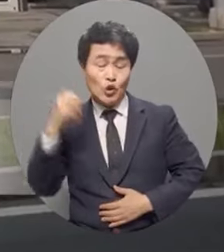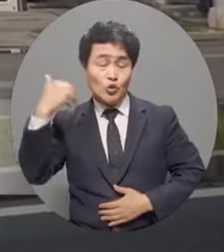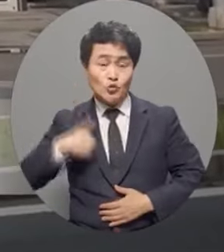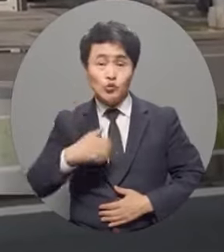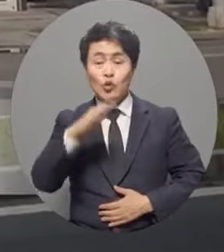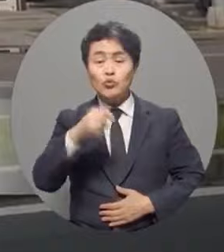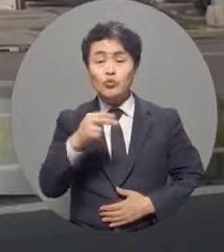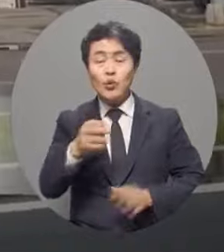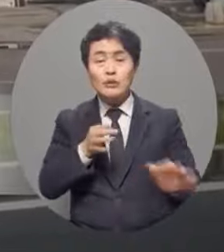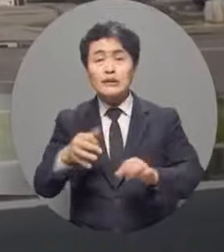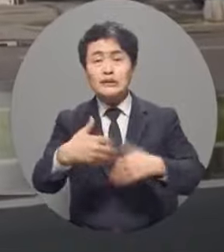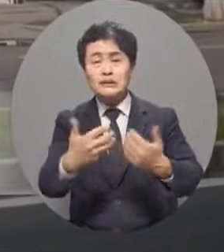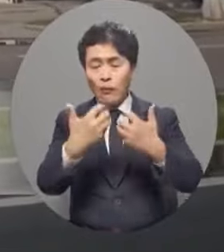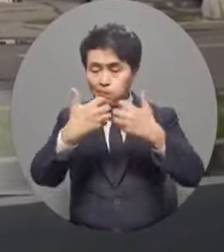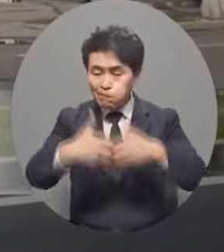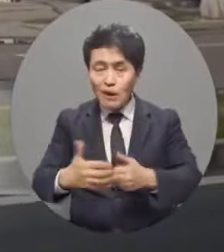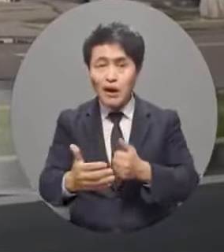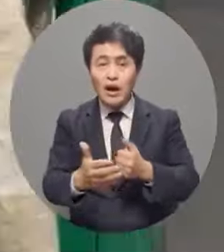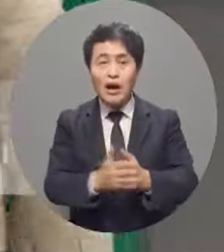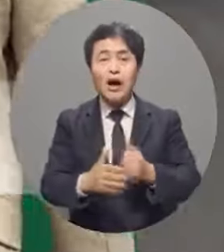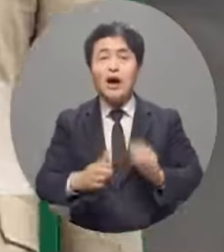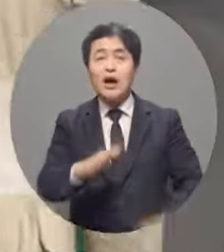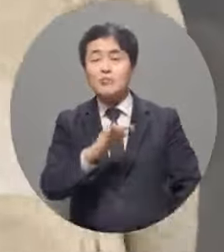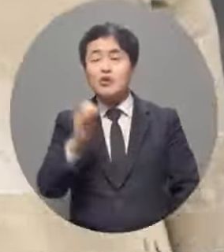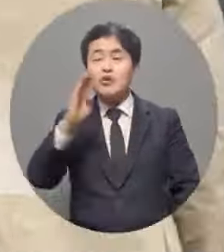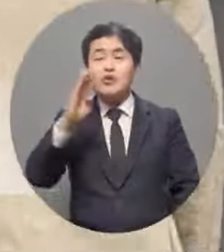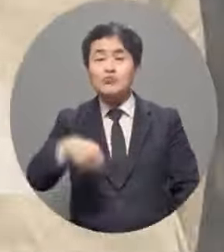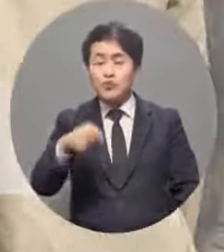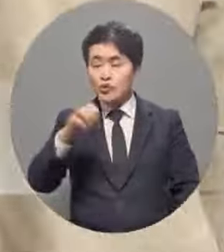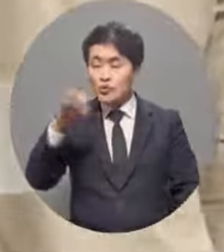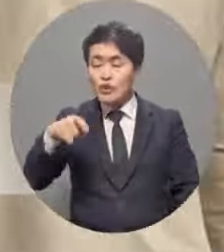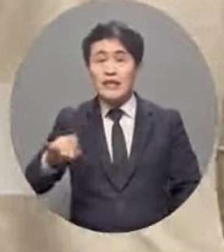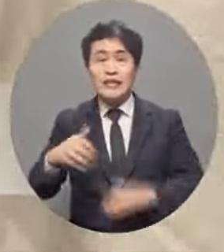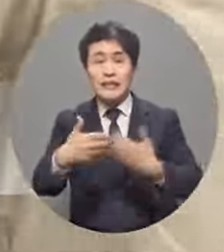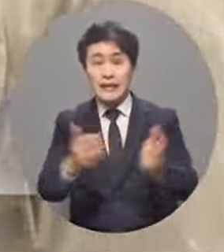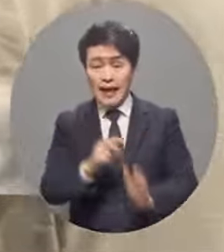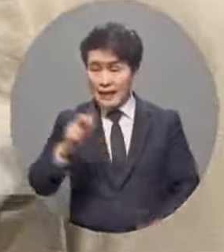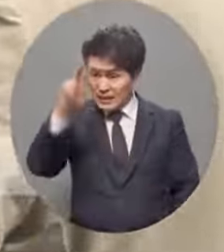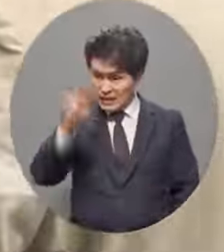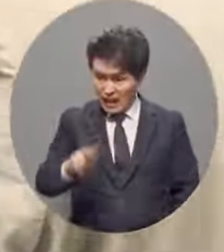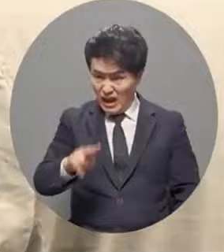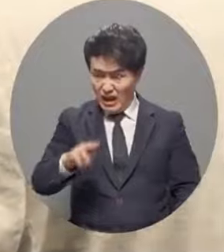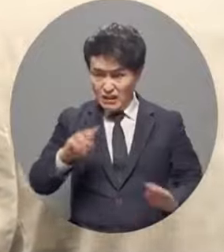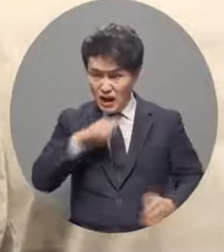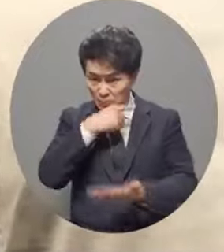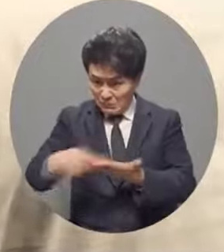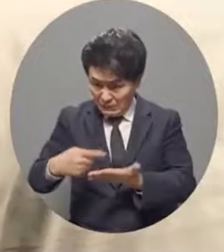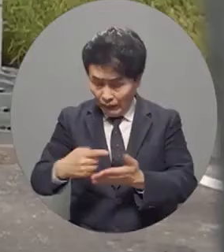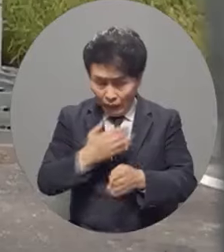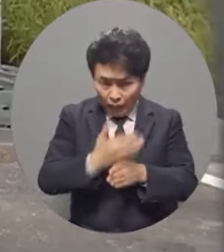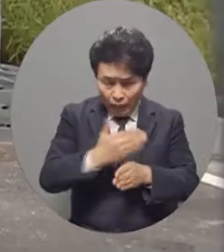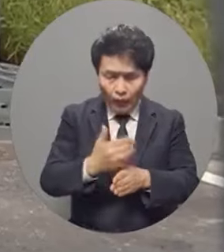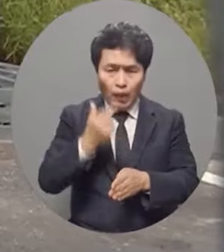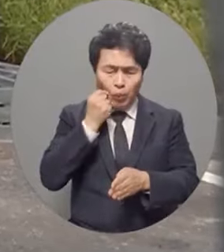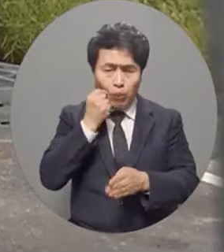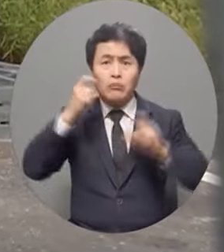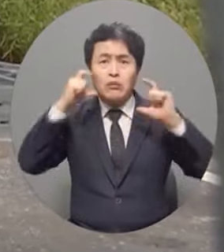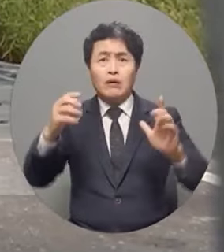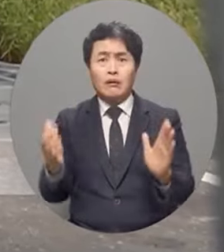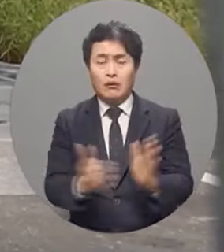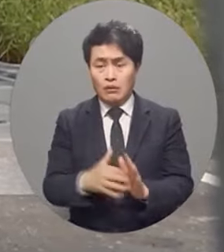부동산 시장이 얼어붙으면서 비구이 위안은 지난해 10월 달러 채권에 대한 채무 불이행을 선언했습니다. 그러자